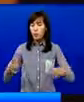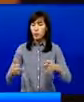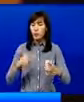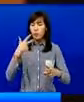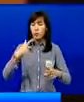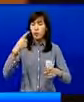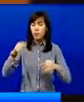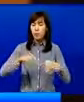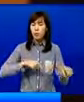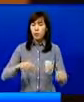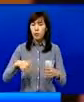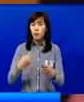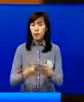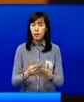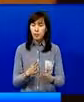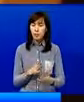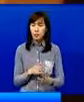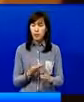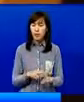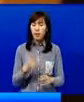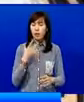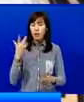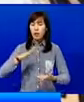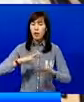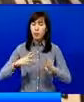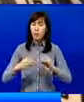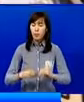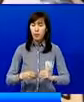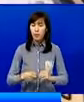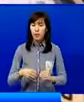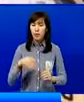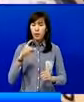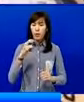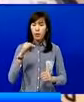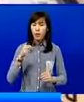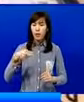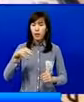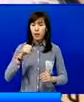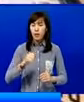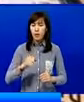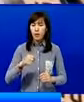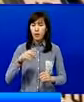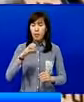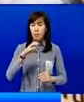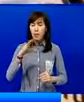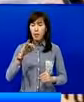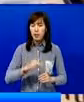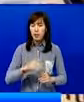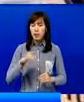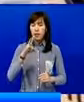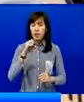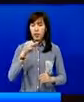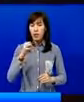31-де футболшы ұсынылған болатын. Дауыс беру қорытынсы бойынша Криштиану Роналду, Лионель Месси және Неймар үштігі